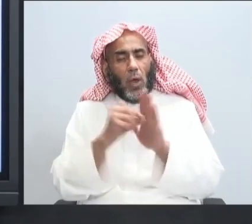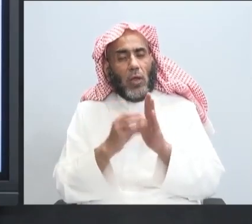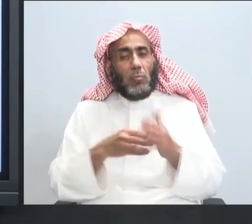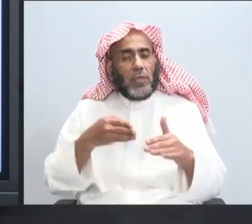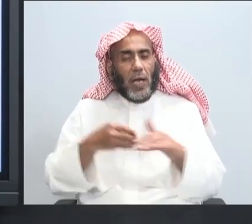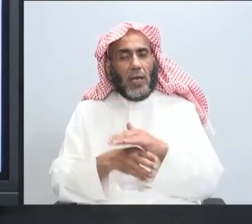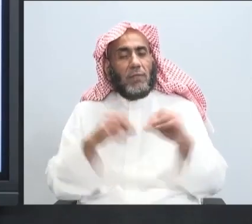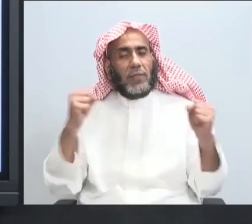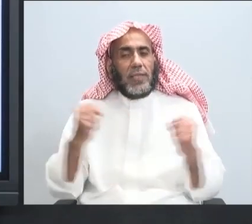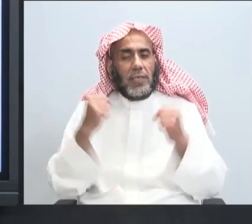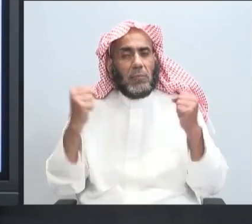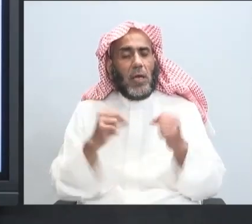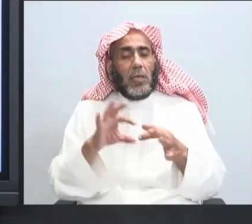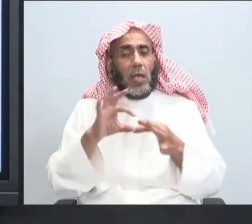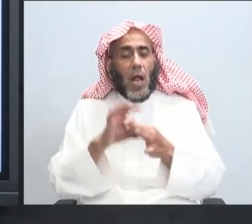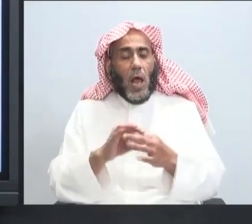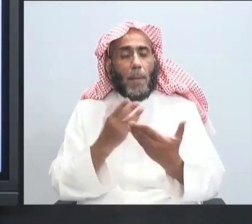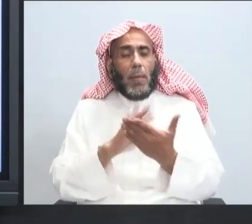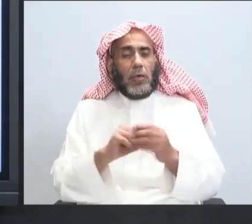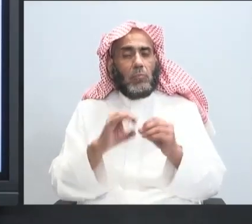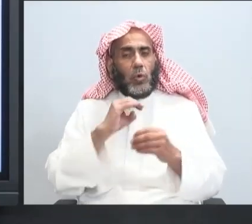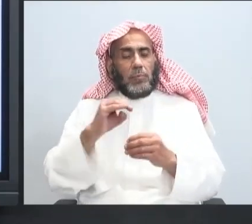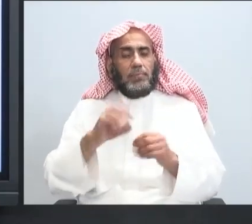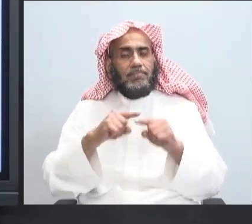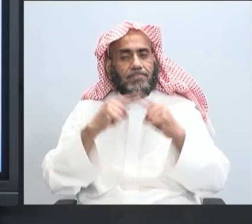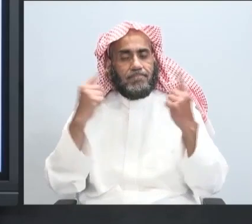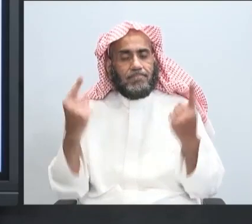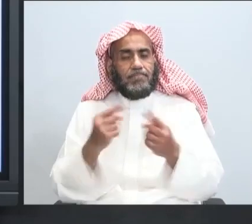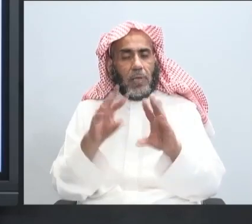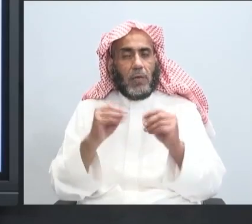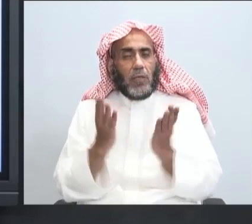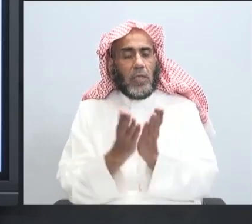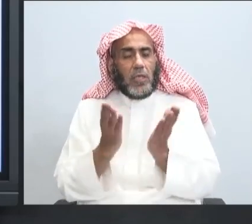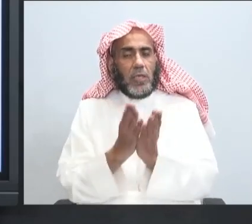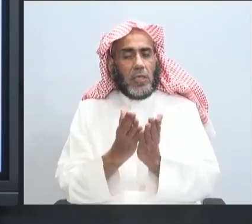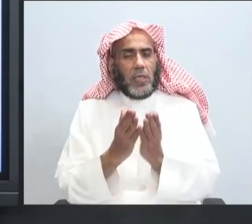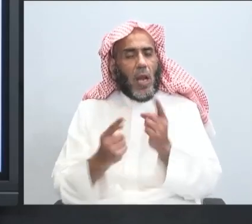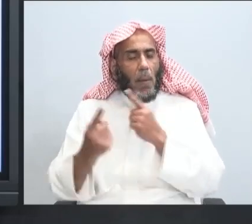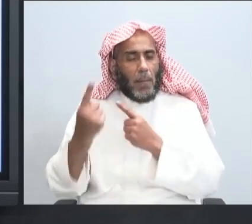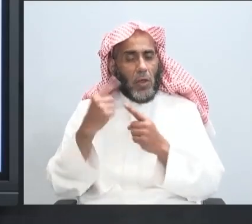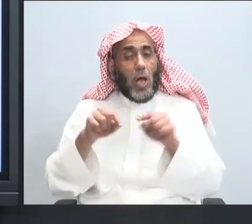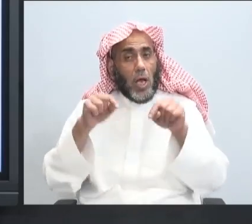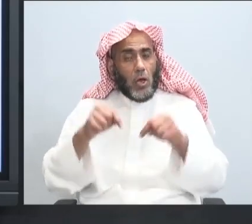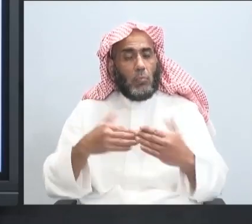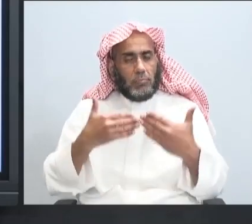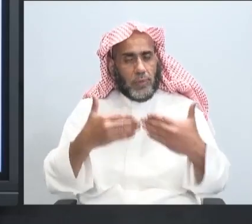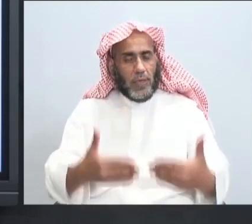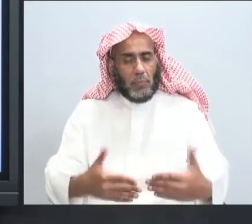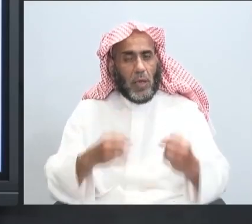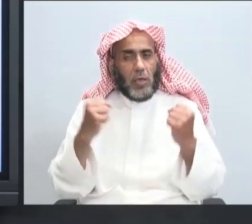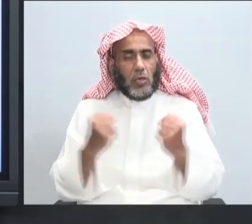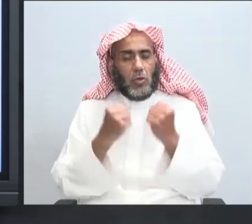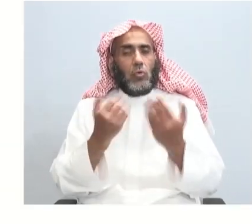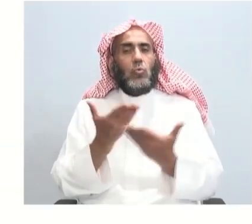دخلنا في التدريبات التي تتعلق بالمعاجم وأجبنا عن بعضها في الدرس الماضي. اليوم نستكمل هذه التدريبات.